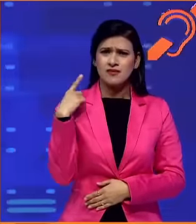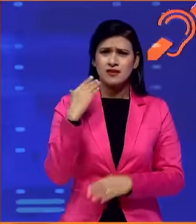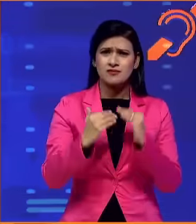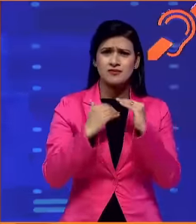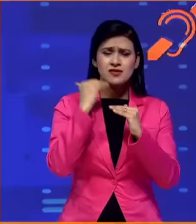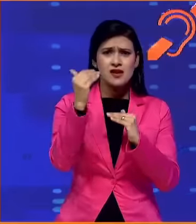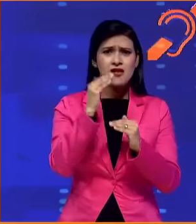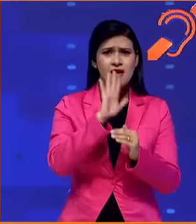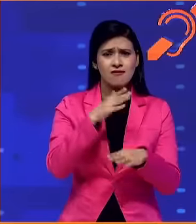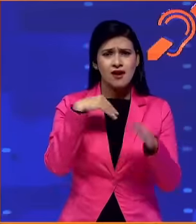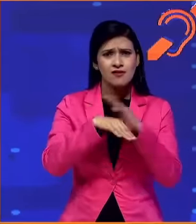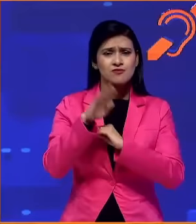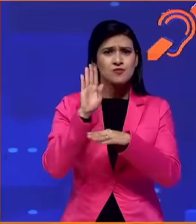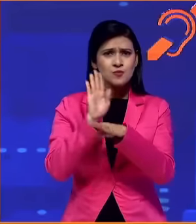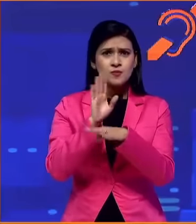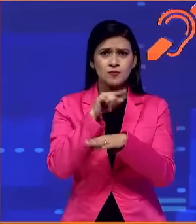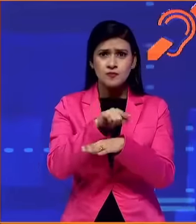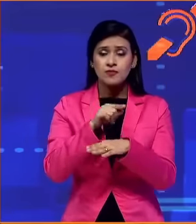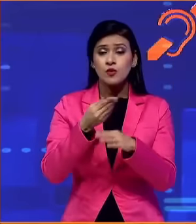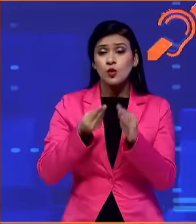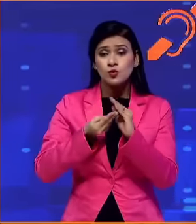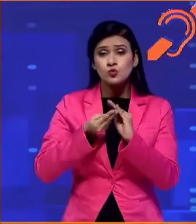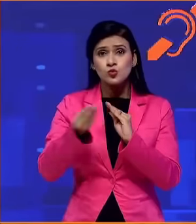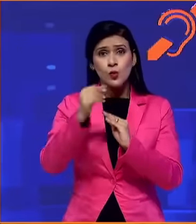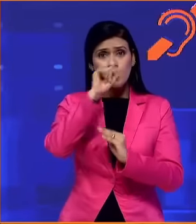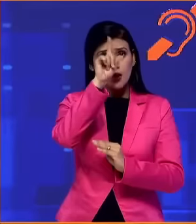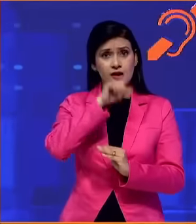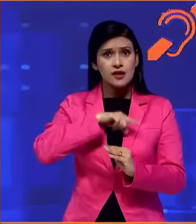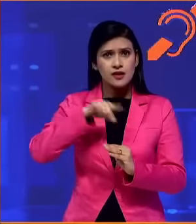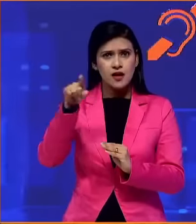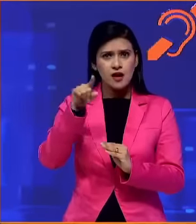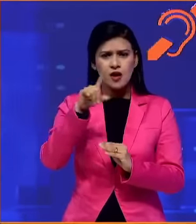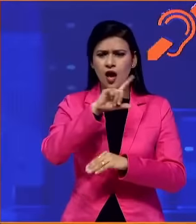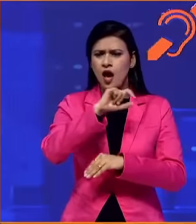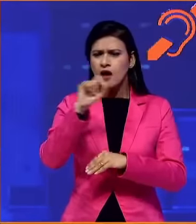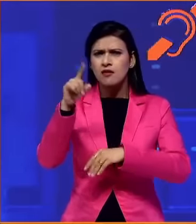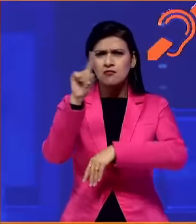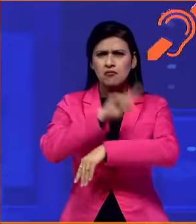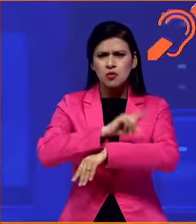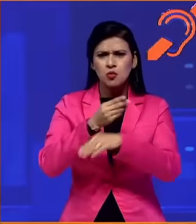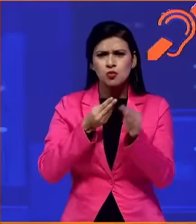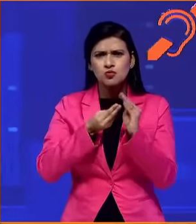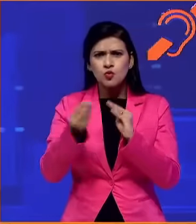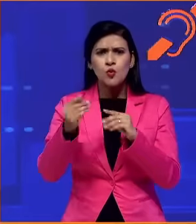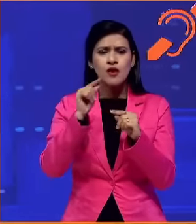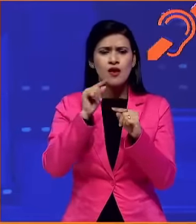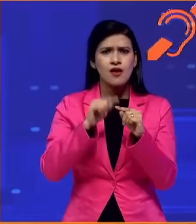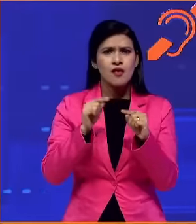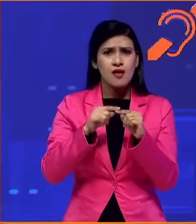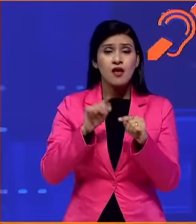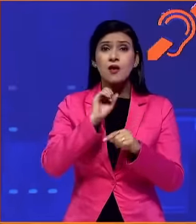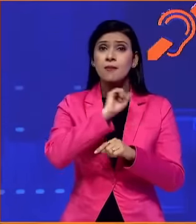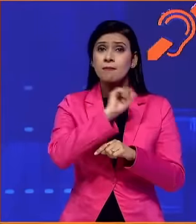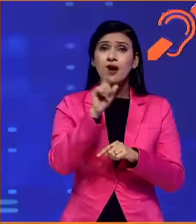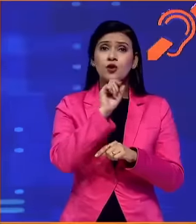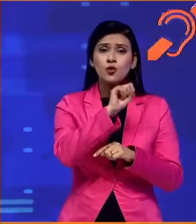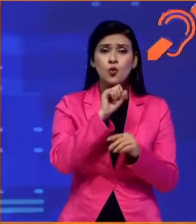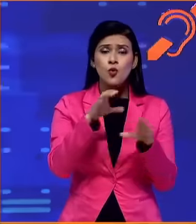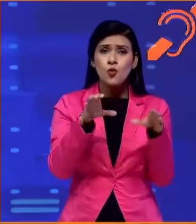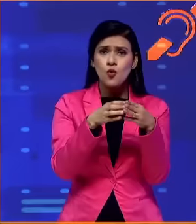कहरहेहैंकिदेशमेंचुनाव नजदीकआरहेहैं।अभी100 दिनशेषहैं,औरआपकीपार्टीकीपूरी ताकत